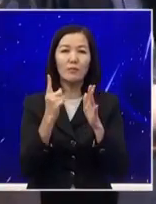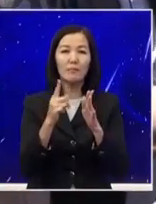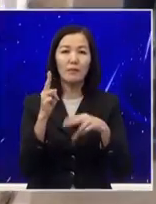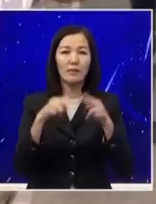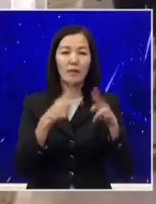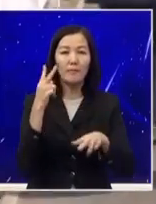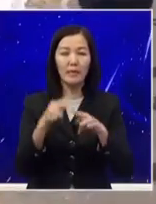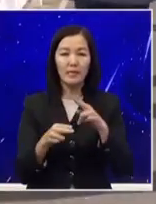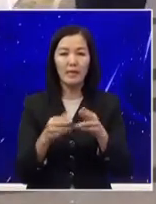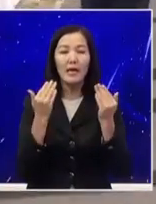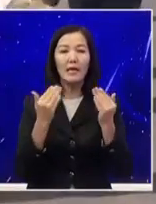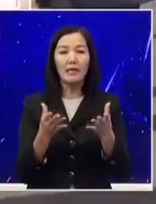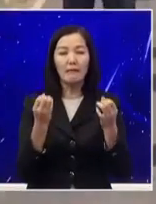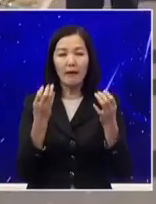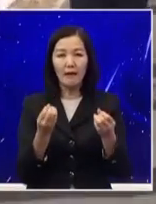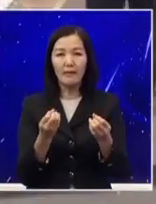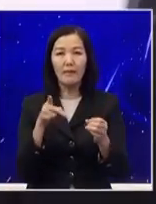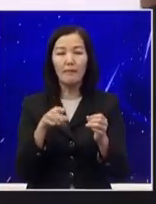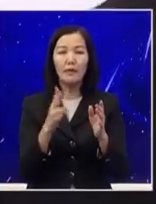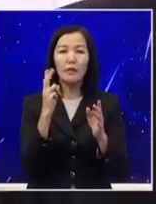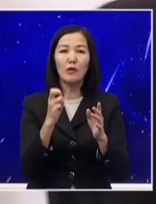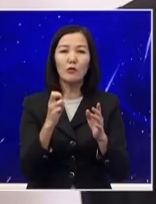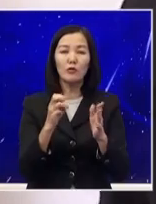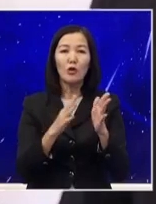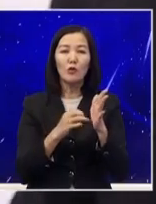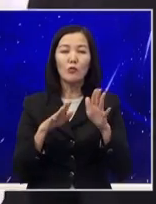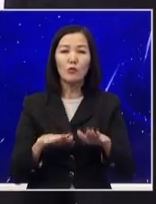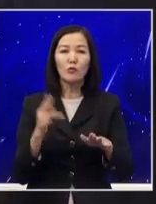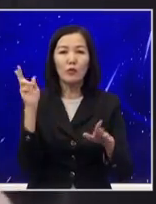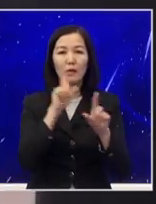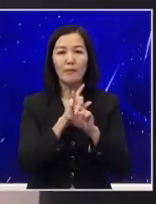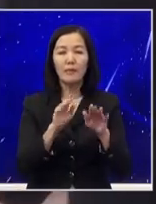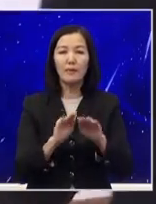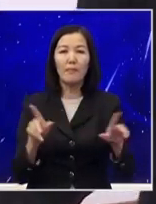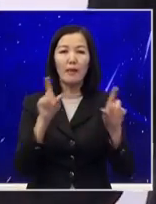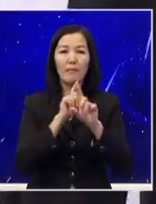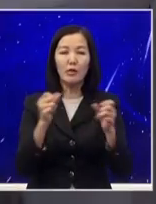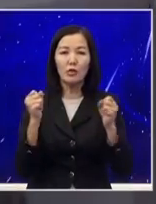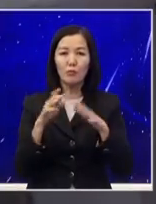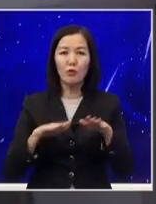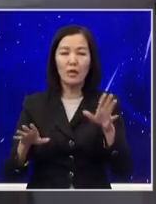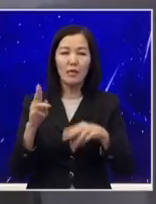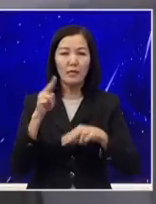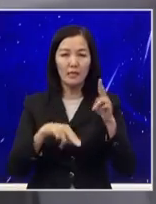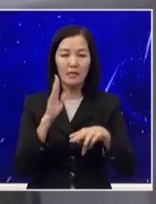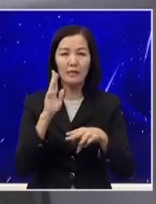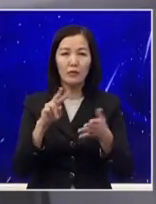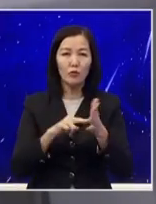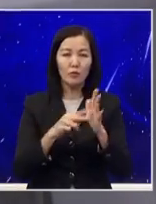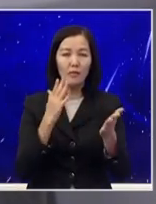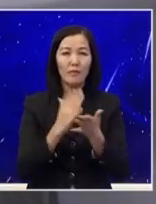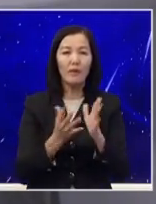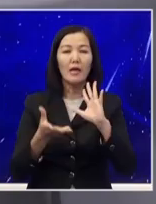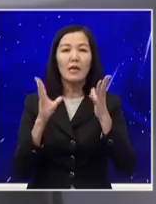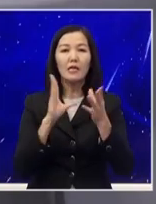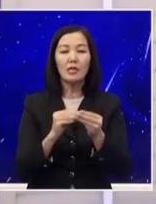салып бітіріпті. Мұнымен қоса мұнда 1200-900 орындық қос мектеп, балабақша, спорттық алаңдар салынбақша. Аумағы